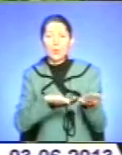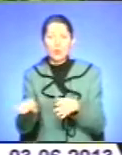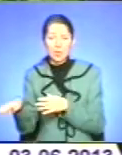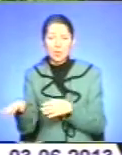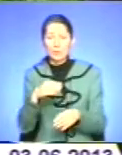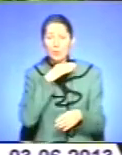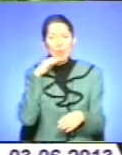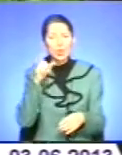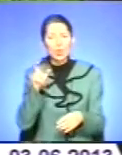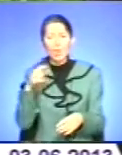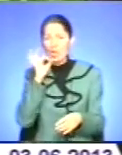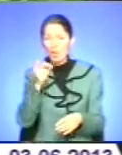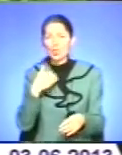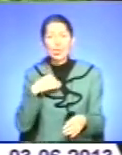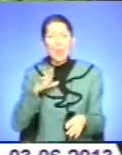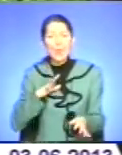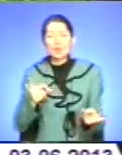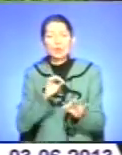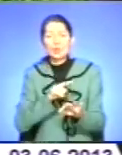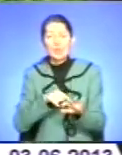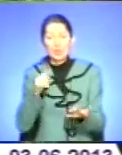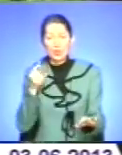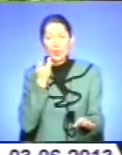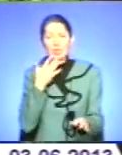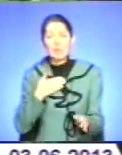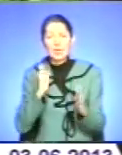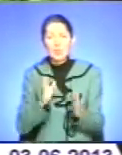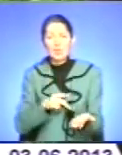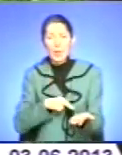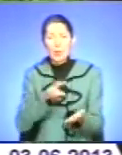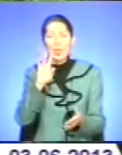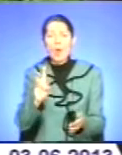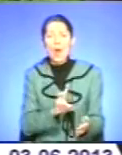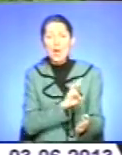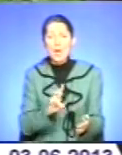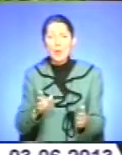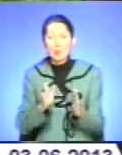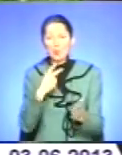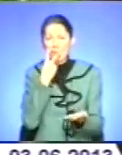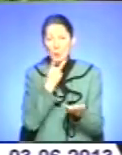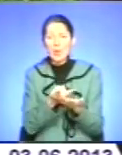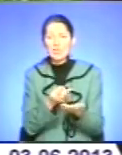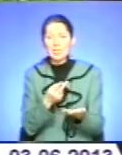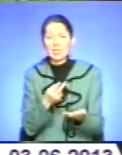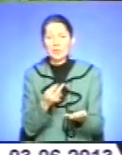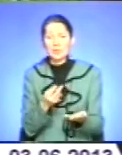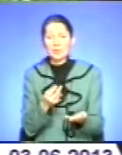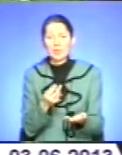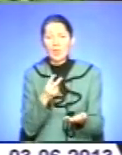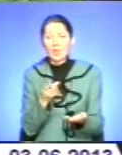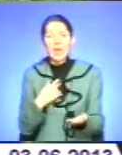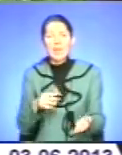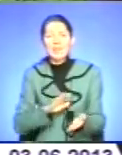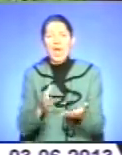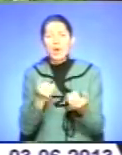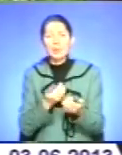відчув. Якщо ми тільки приходимо, я вже говорив, в храм тільки, щоб побачити, подивитися, то ми не